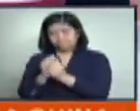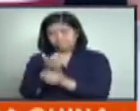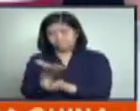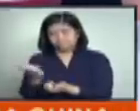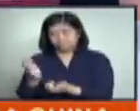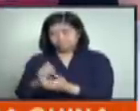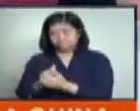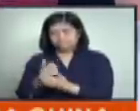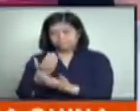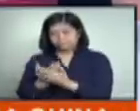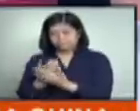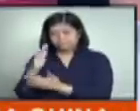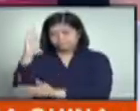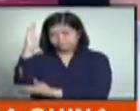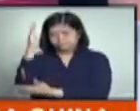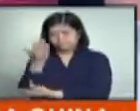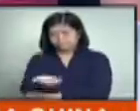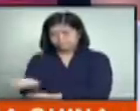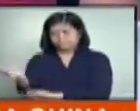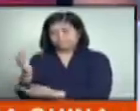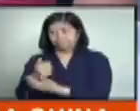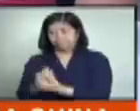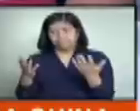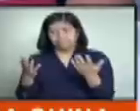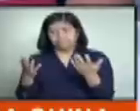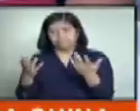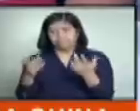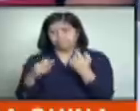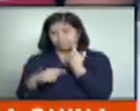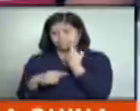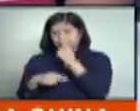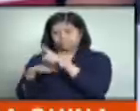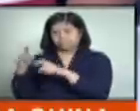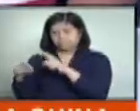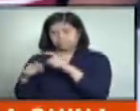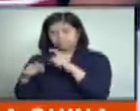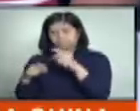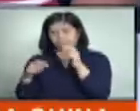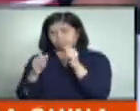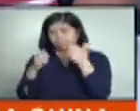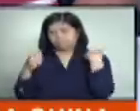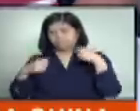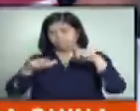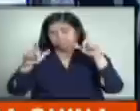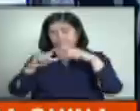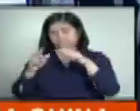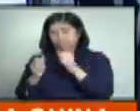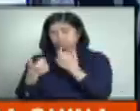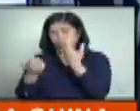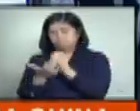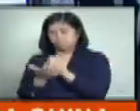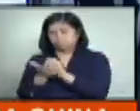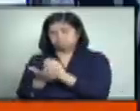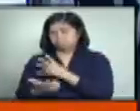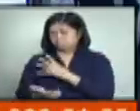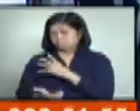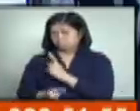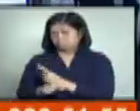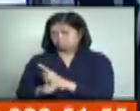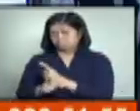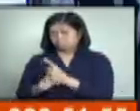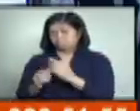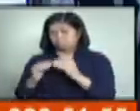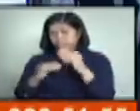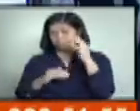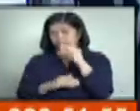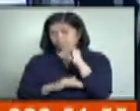kasamahan, magandang tanghali po sa inyo. So, kanina tinanong kita off-air, magkano yung pasweldo sa inyo? Okay naman, above